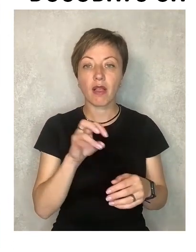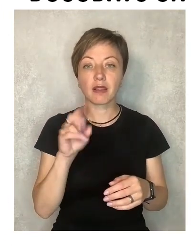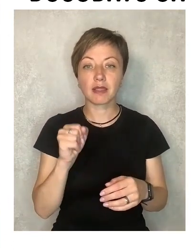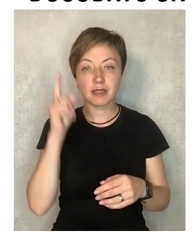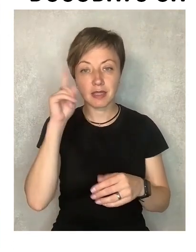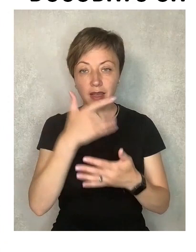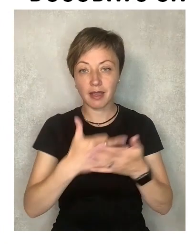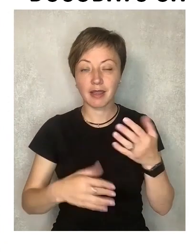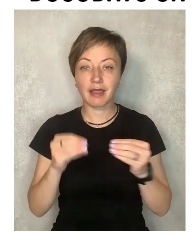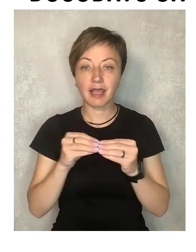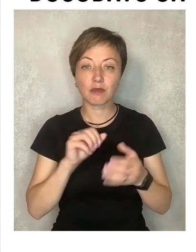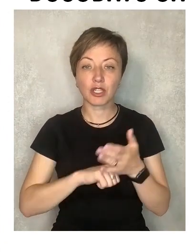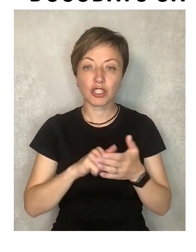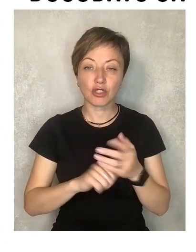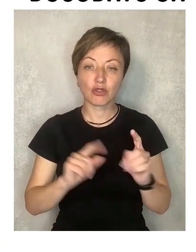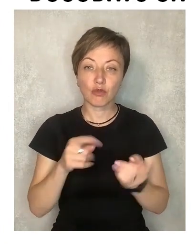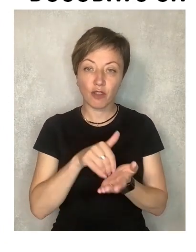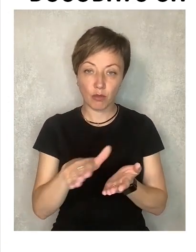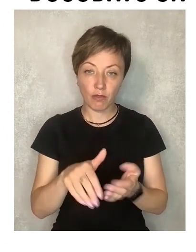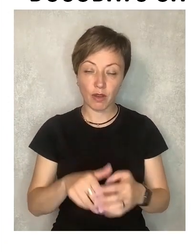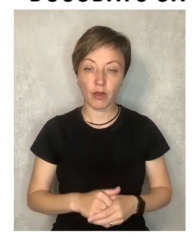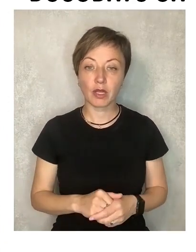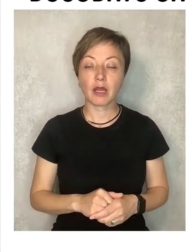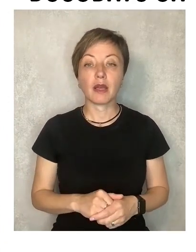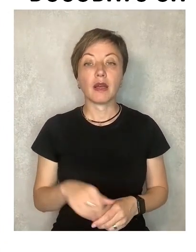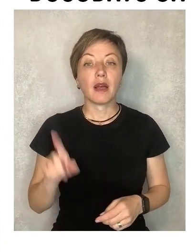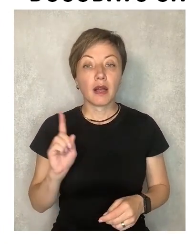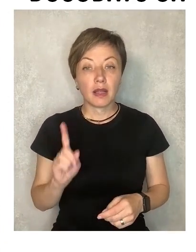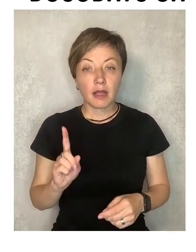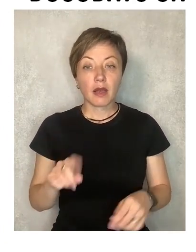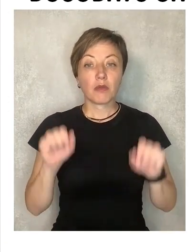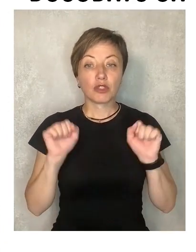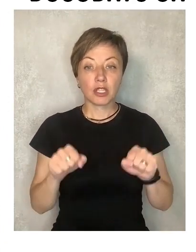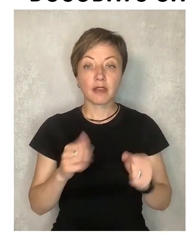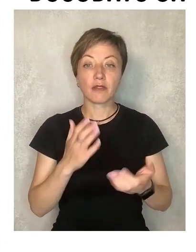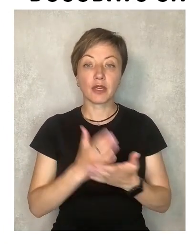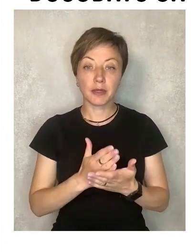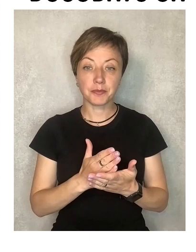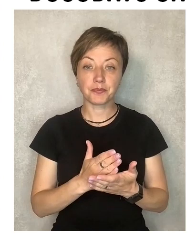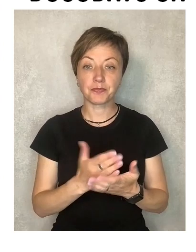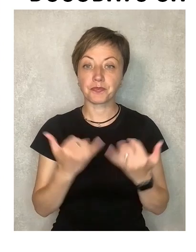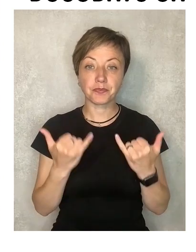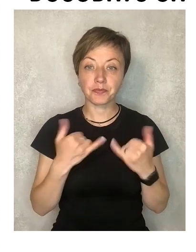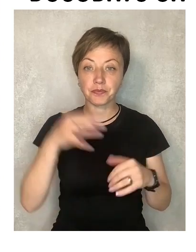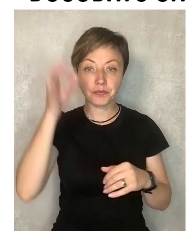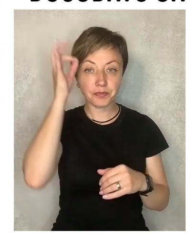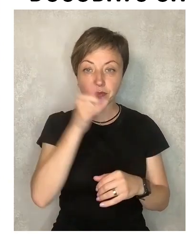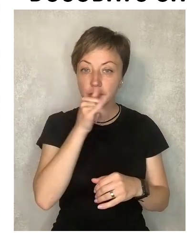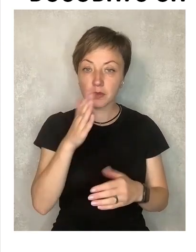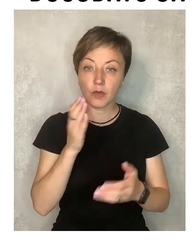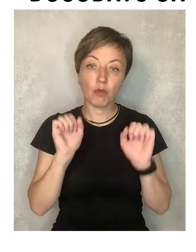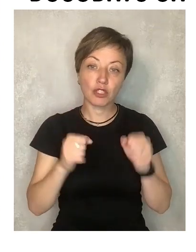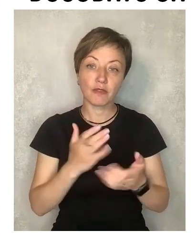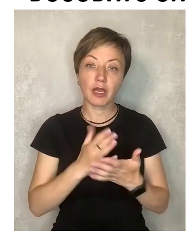10 причин, чому можуть відмовити. Але, ну, можливо, є, я просто прямо зараз не пригадаю, можливо, є класні петиції,